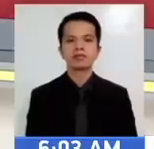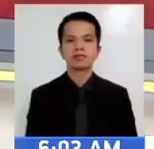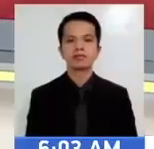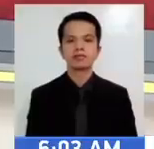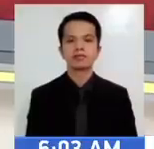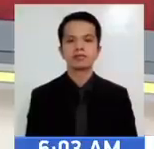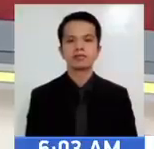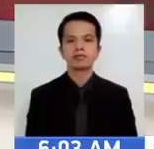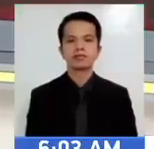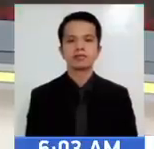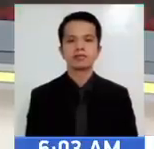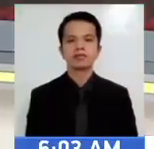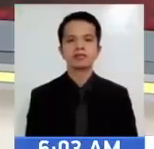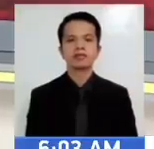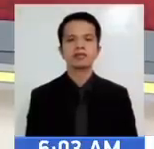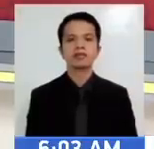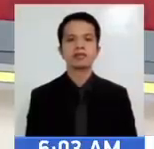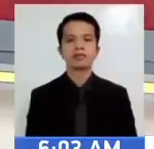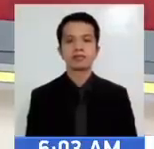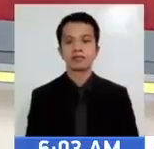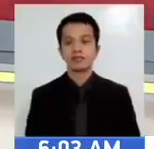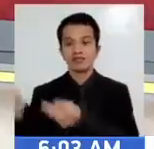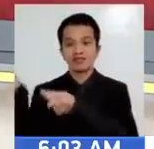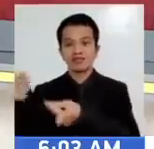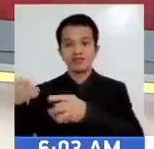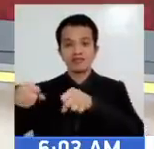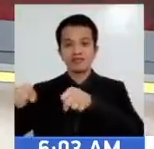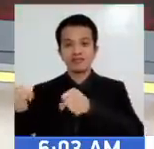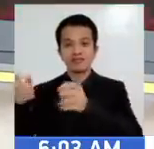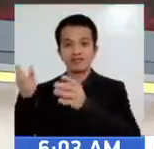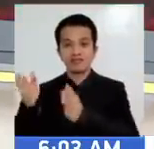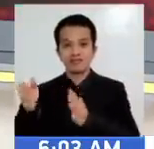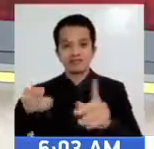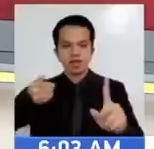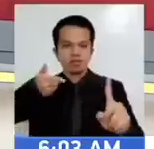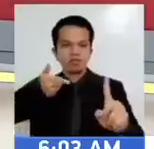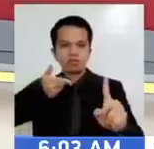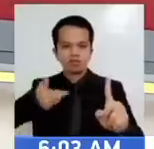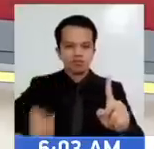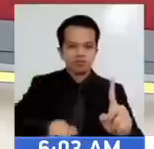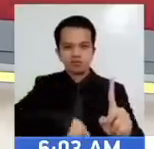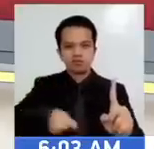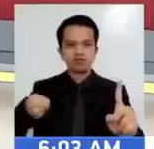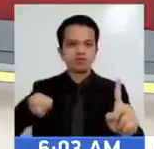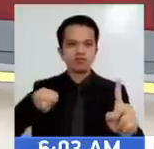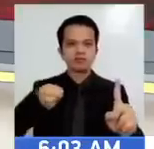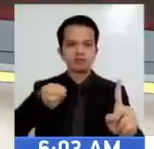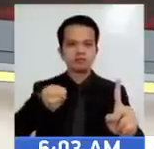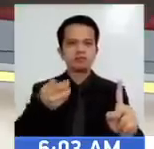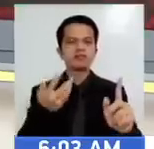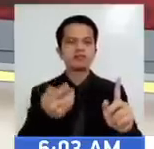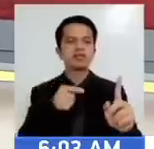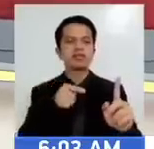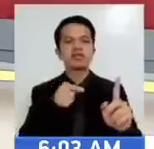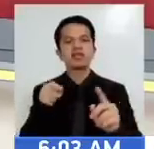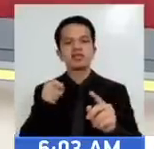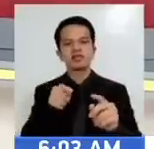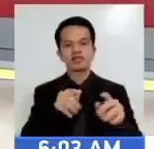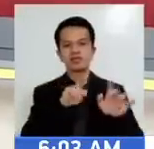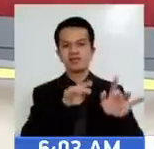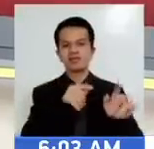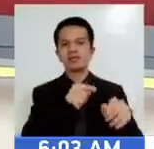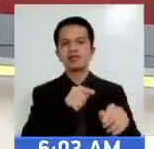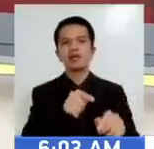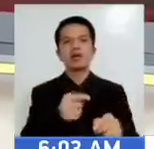Inolda pumano ng isang lalaki nag-order online ng rider na nag-deliver ng kanyang item. Ang kawawang rider, tintukan pa umano ng samurai sword